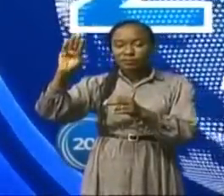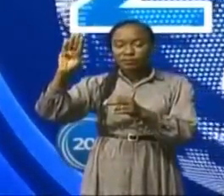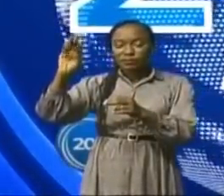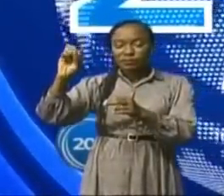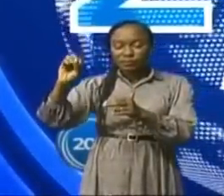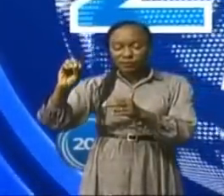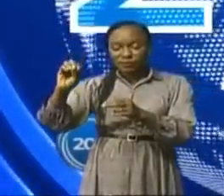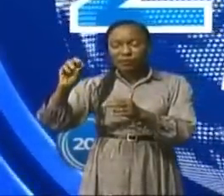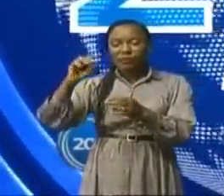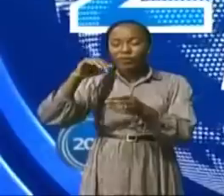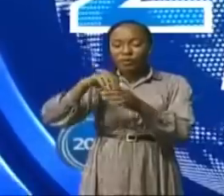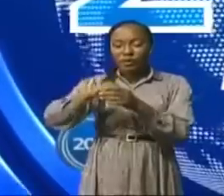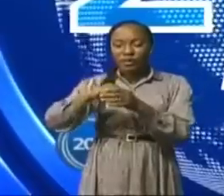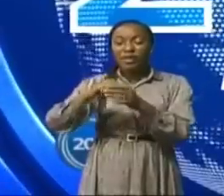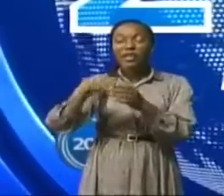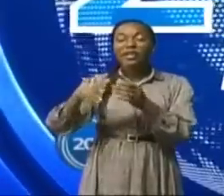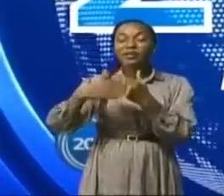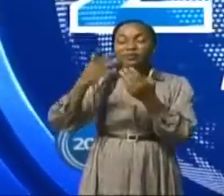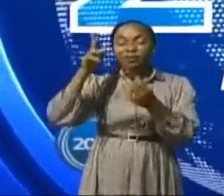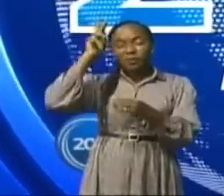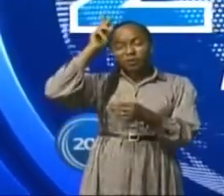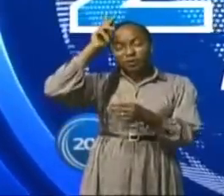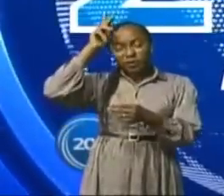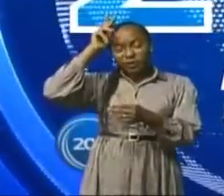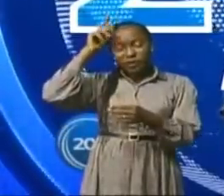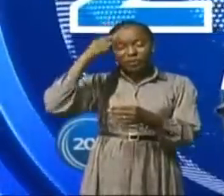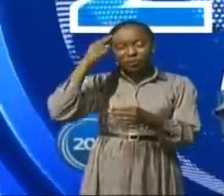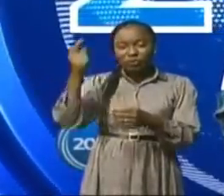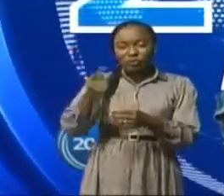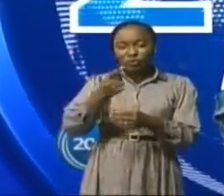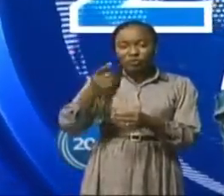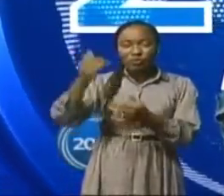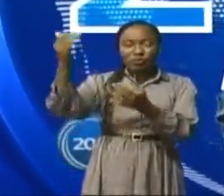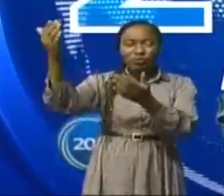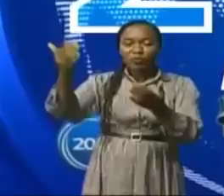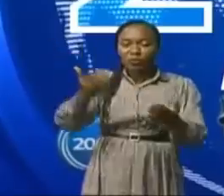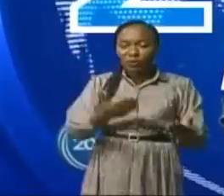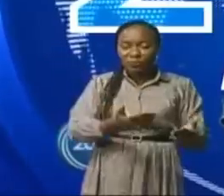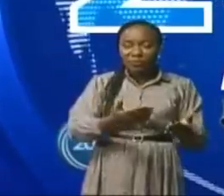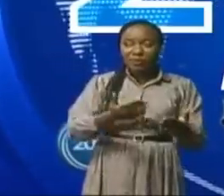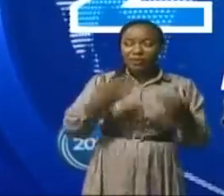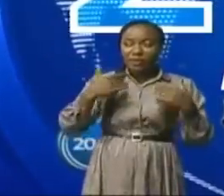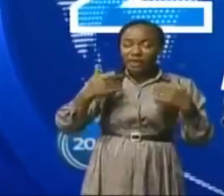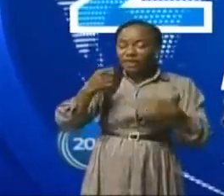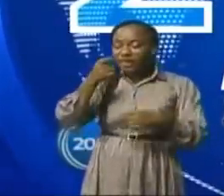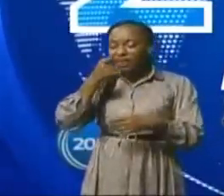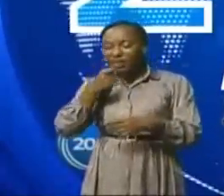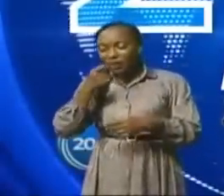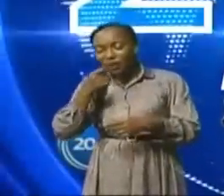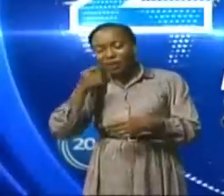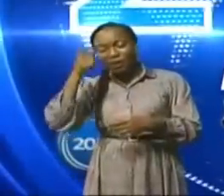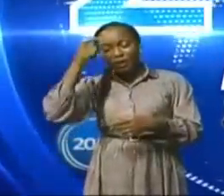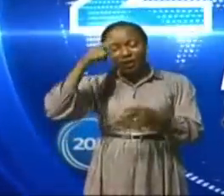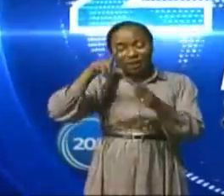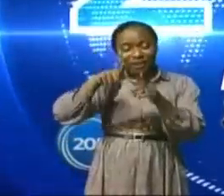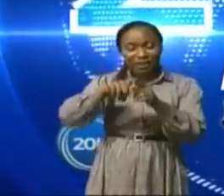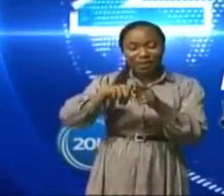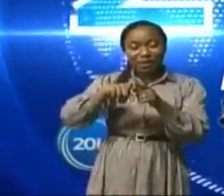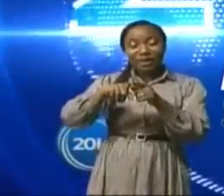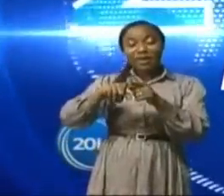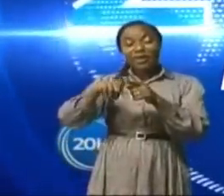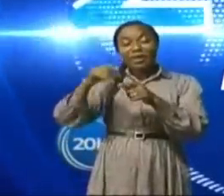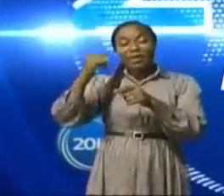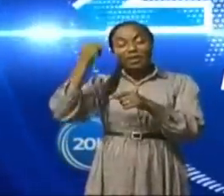prises pour les hommages grandioses en mémoire du héros national. Sur place, les travaux de construction du mausolée sont achevés. Le